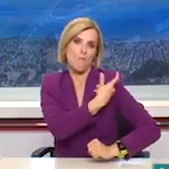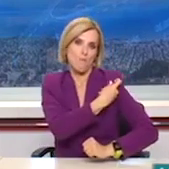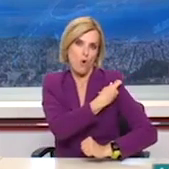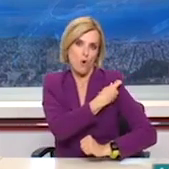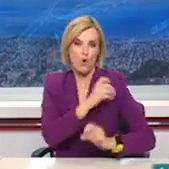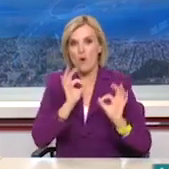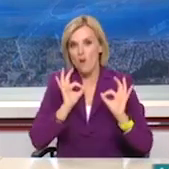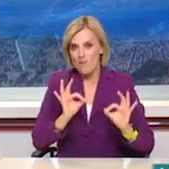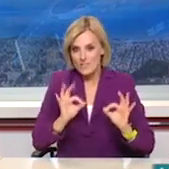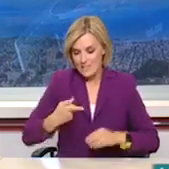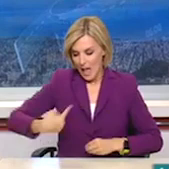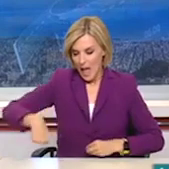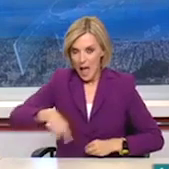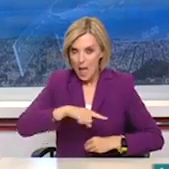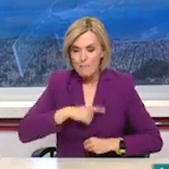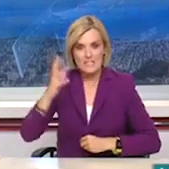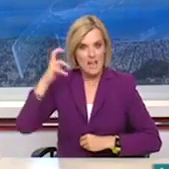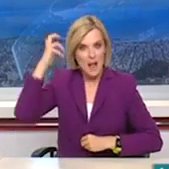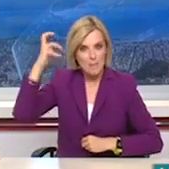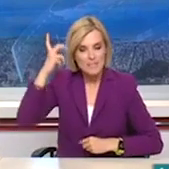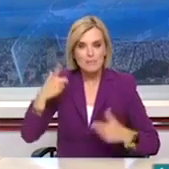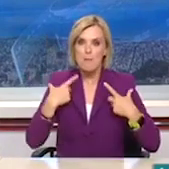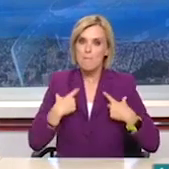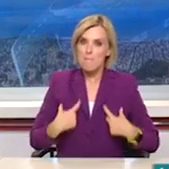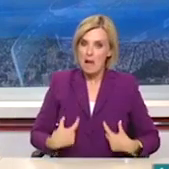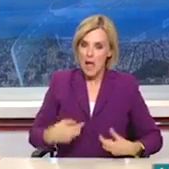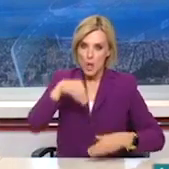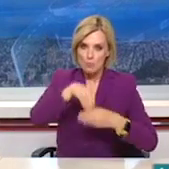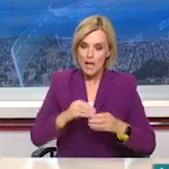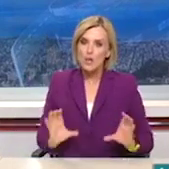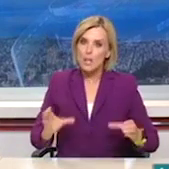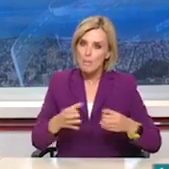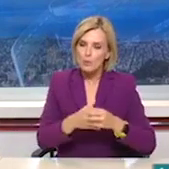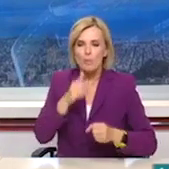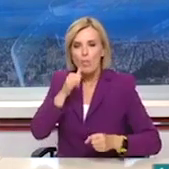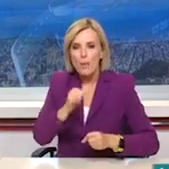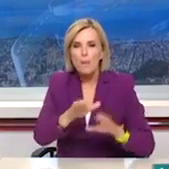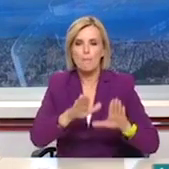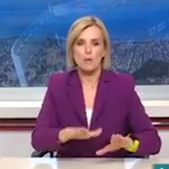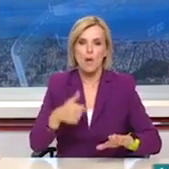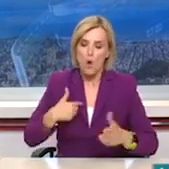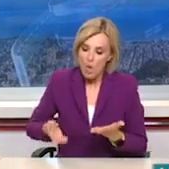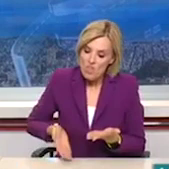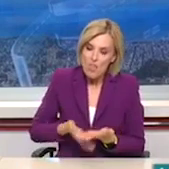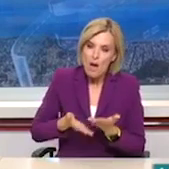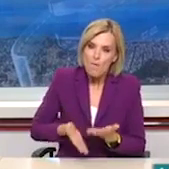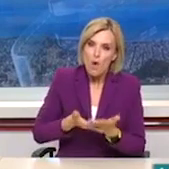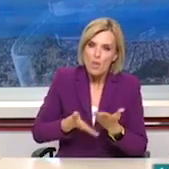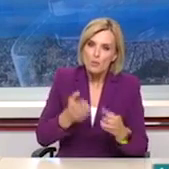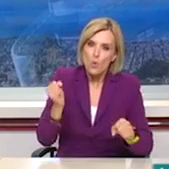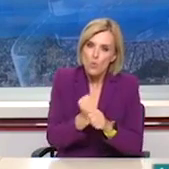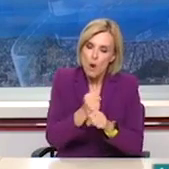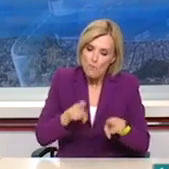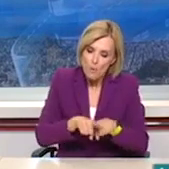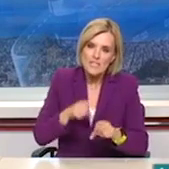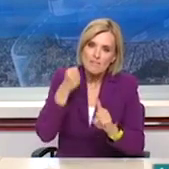ως επιστήμονας και ως επιστήμονες και μέλη της Επιτροπής θα παραμείνω και θα παραμείνουμε κοντά σας. Θα βοηθήσω τις επόμενες εβδομάδες όπως έκανα τόσο καιρό τον